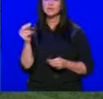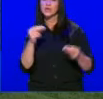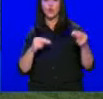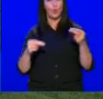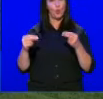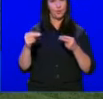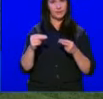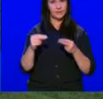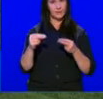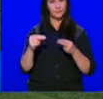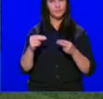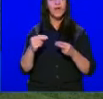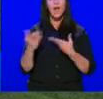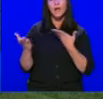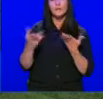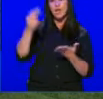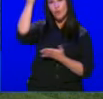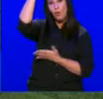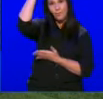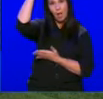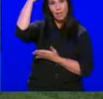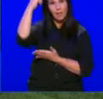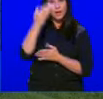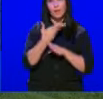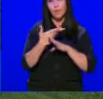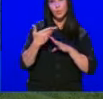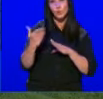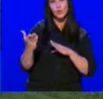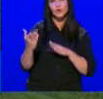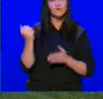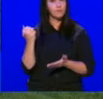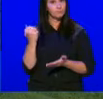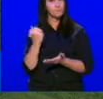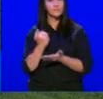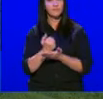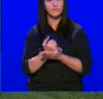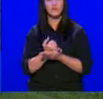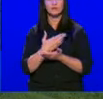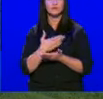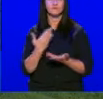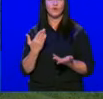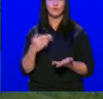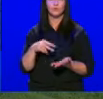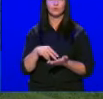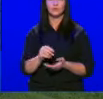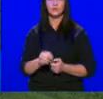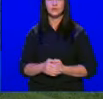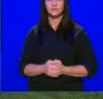комисия, и където България продължава да затвърждава своята